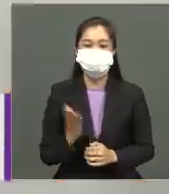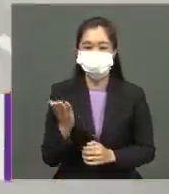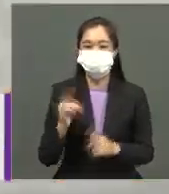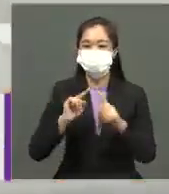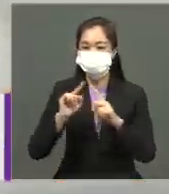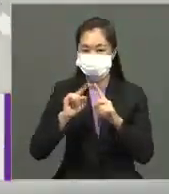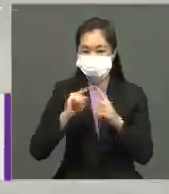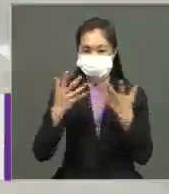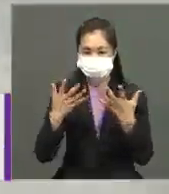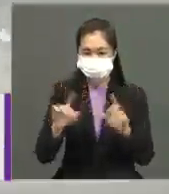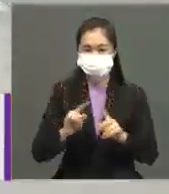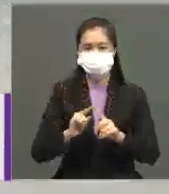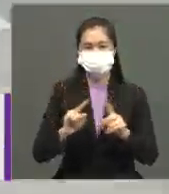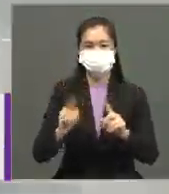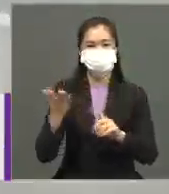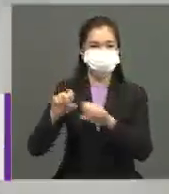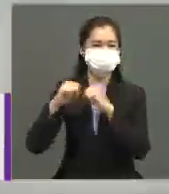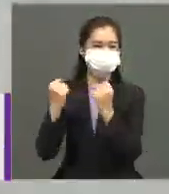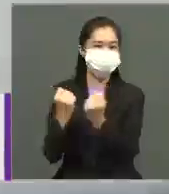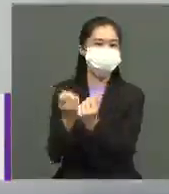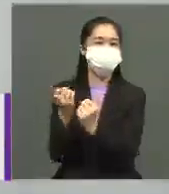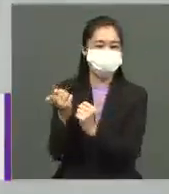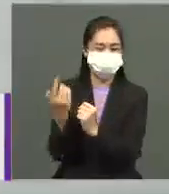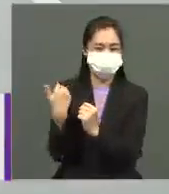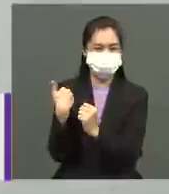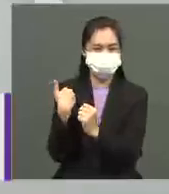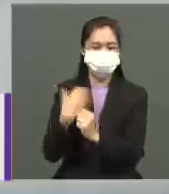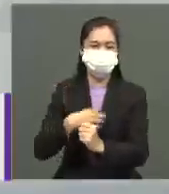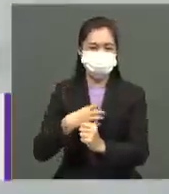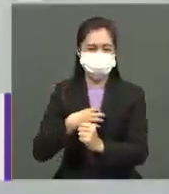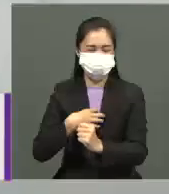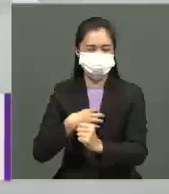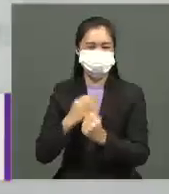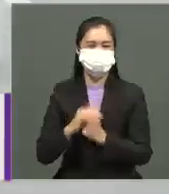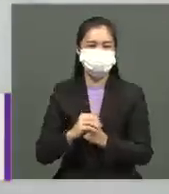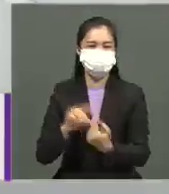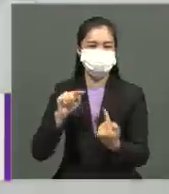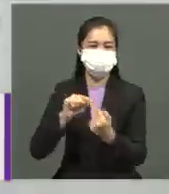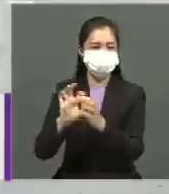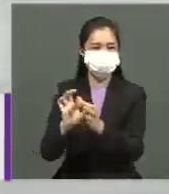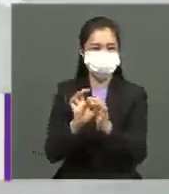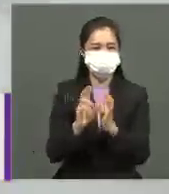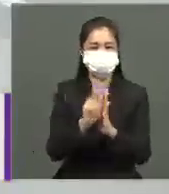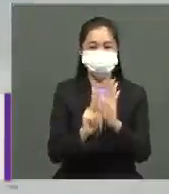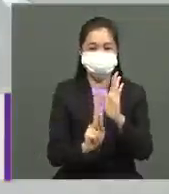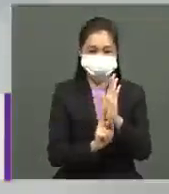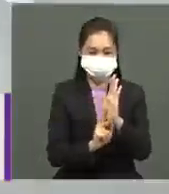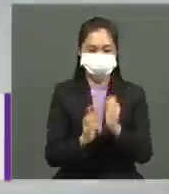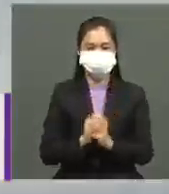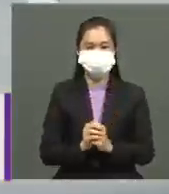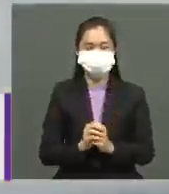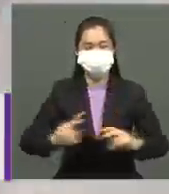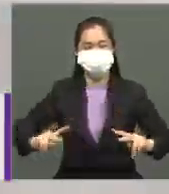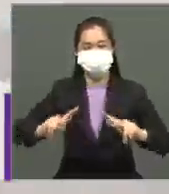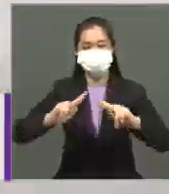ว่าคุยกันแล้วครับแต่ว่าทางสหพันธ์ต้องการแสดงออกในเชิงสัญลักษณ์ภายใต้กรอบของกฎหมายในส่วนของพลังงานกระทรวงพ